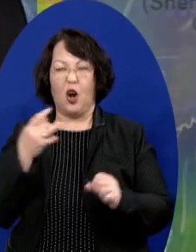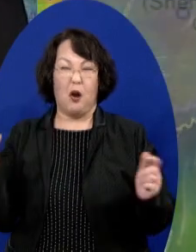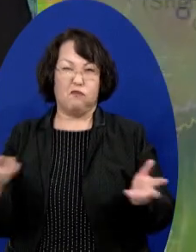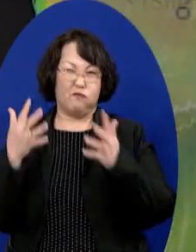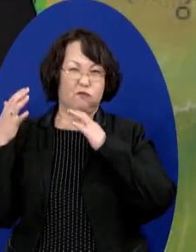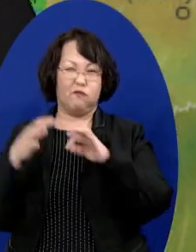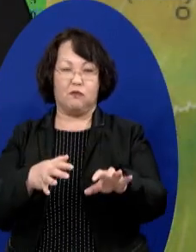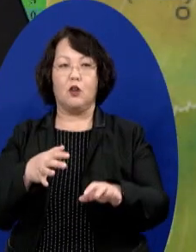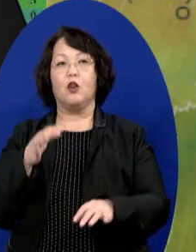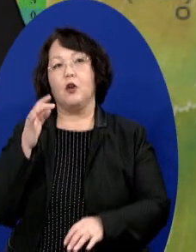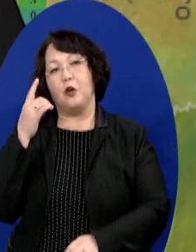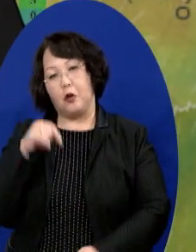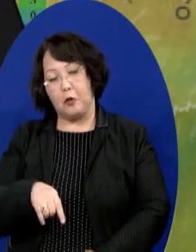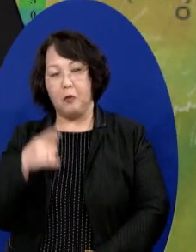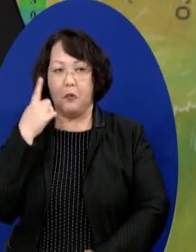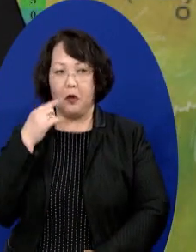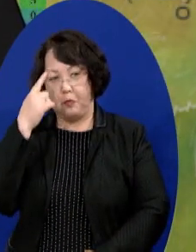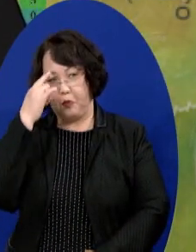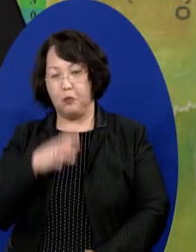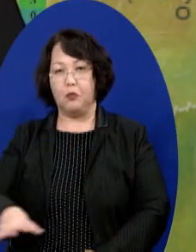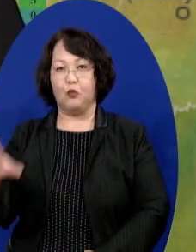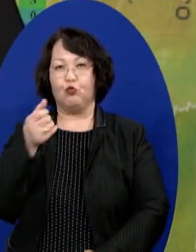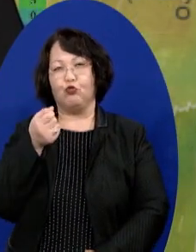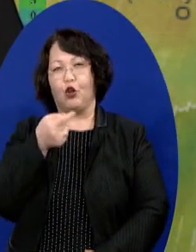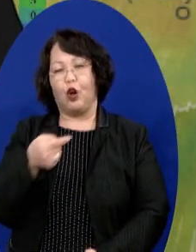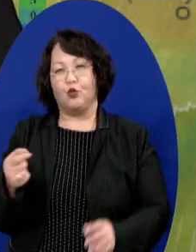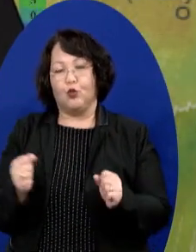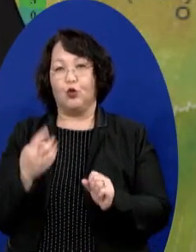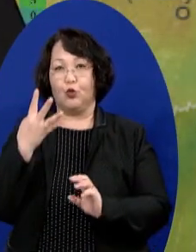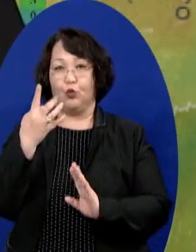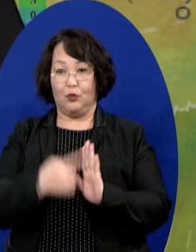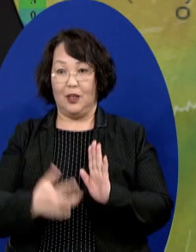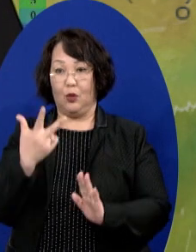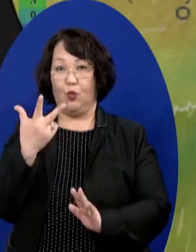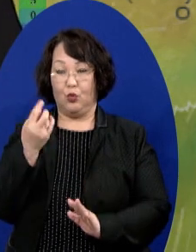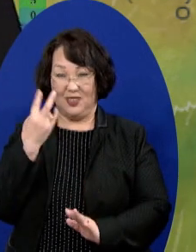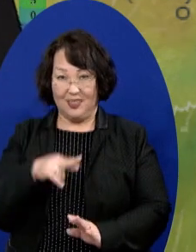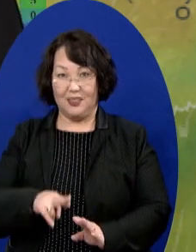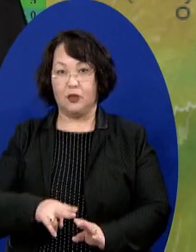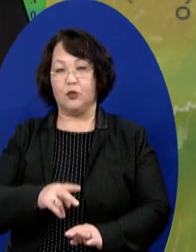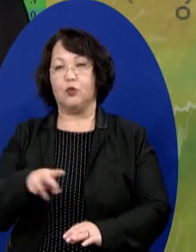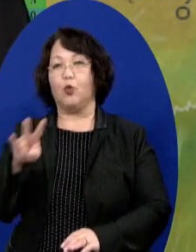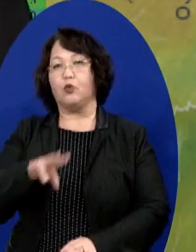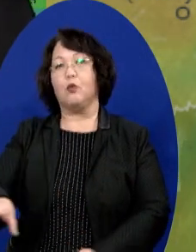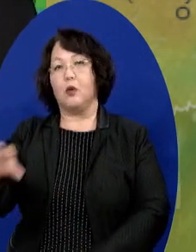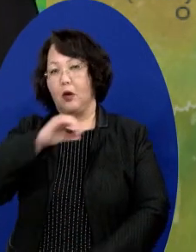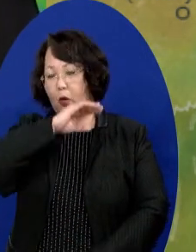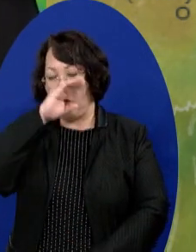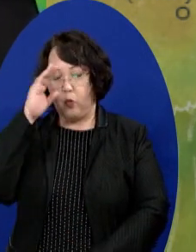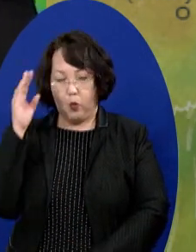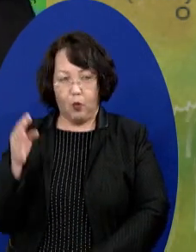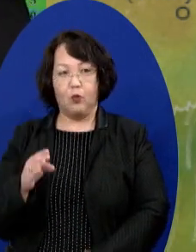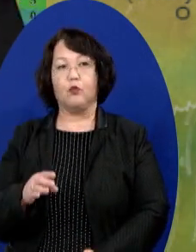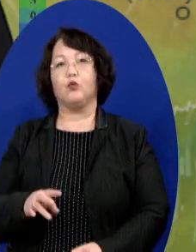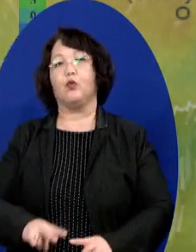температурын хувьд бол өнөө маргааш хувьд бол нийт нутгаараа за хүйтэн бах боловч за 4-р сарын 30-наас ихэх нутгаараа дуларж байгаа. За усны нуруулын дарахтын хотгор Цахан